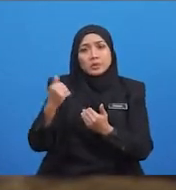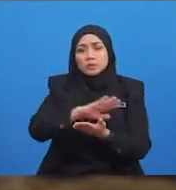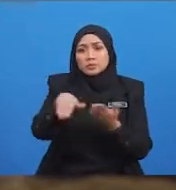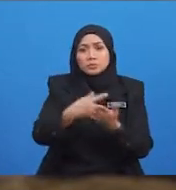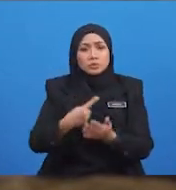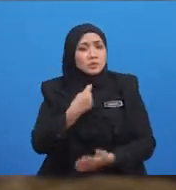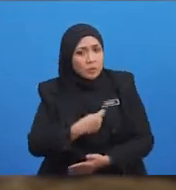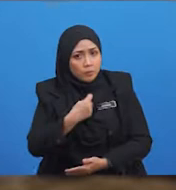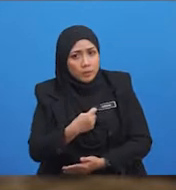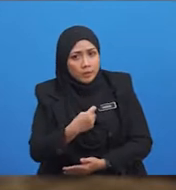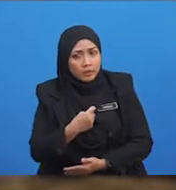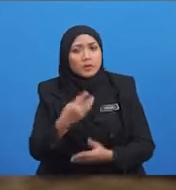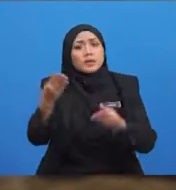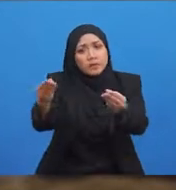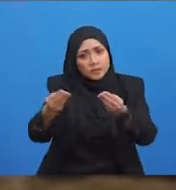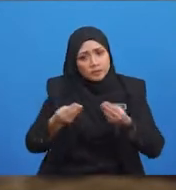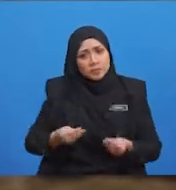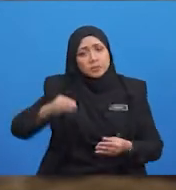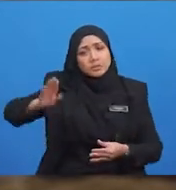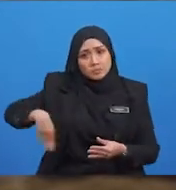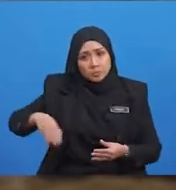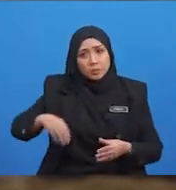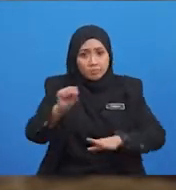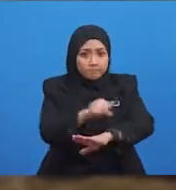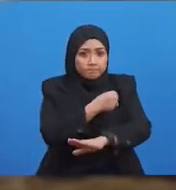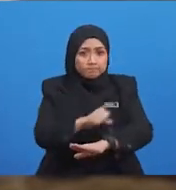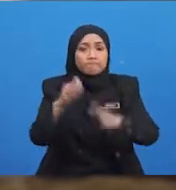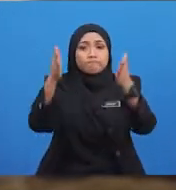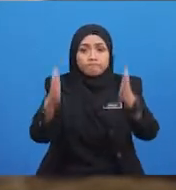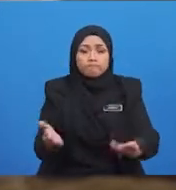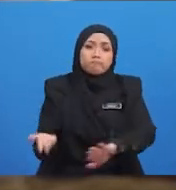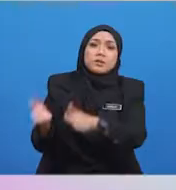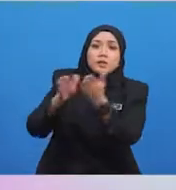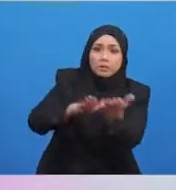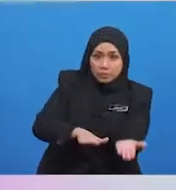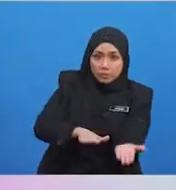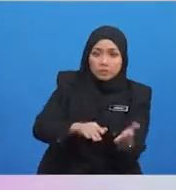taubatnya diterima sebelum penyajak meninggal dunia?